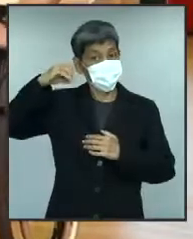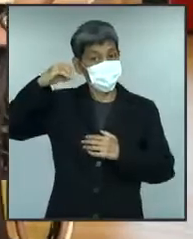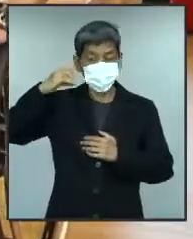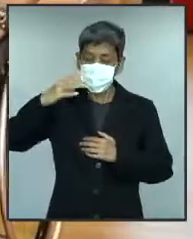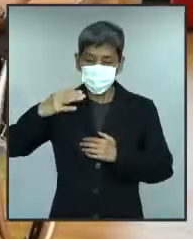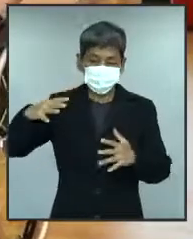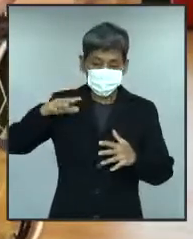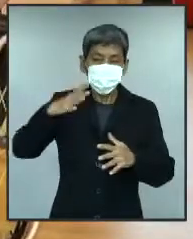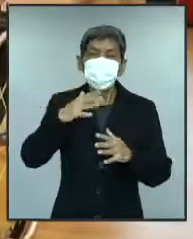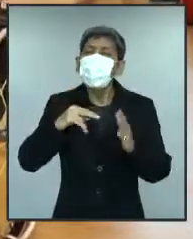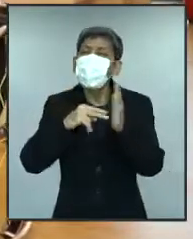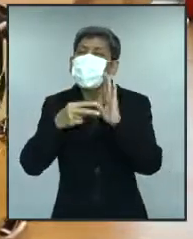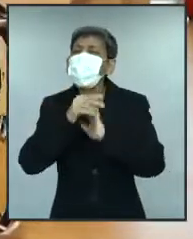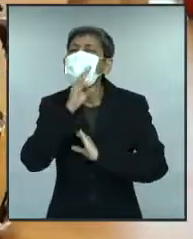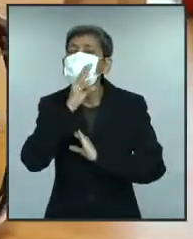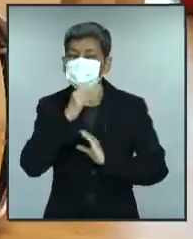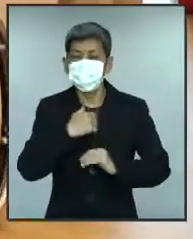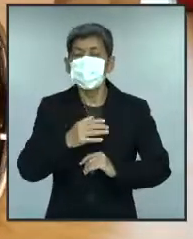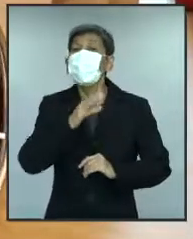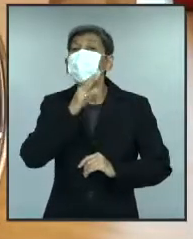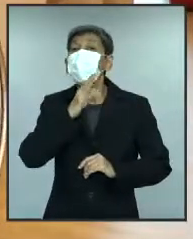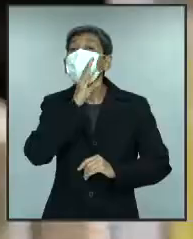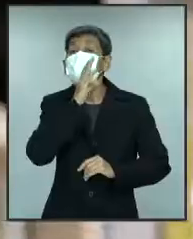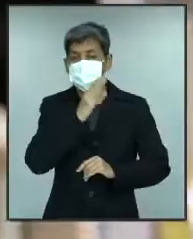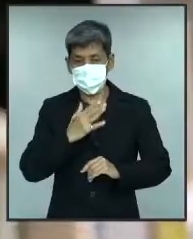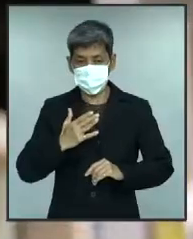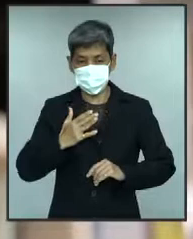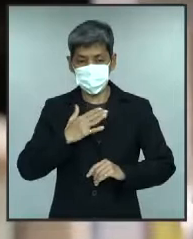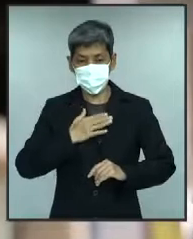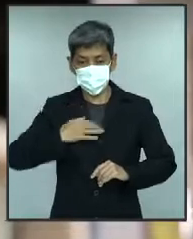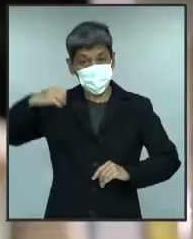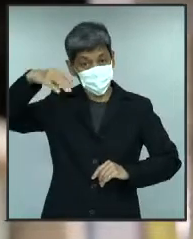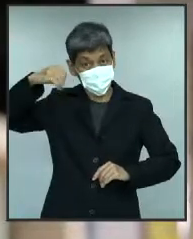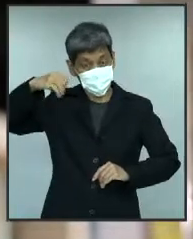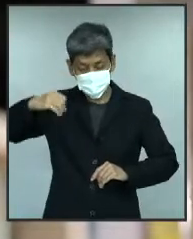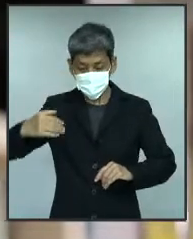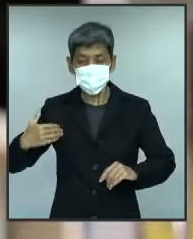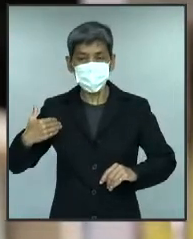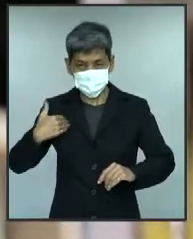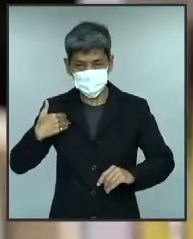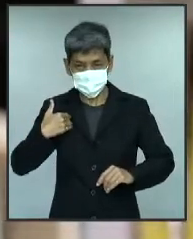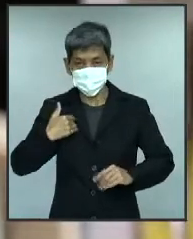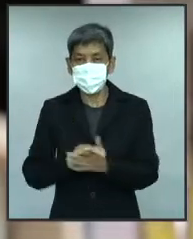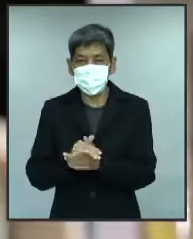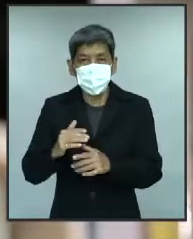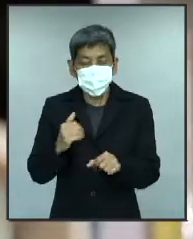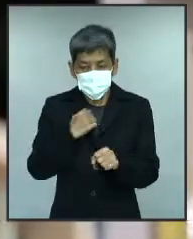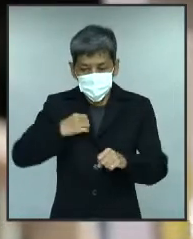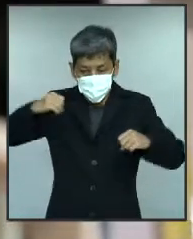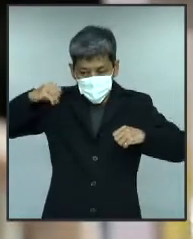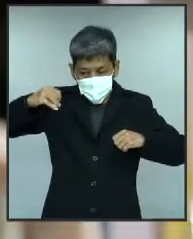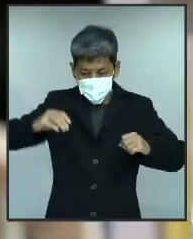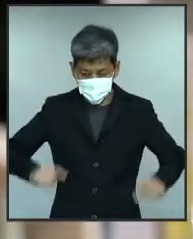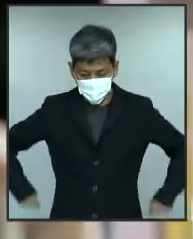ครับ หมายความว่ายังไงหมายความว่านึกภาพว่าตัวมอเตอร์เราเองเนี่ยมันก็จะมีการปล่อยขึ้นแม่เหล็ก